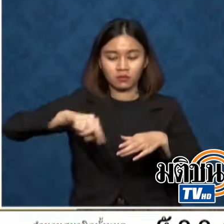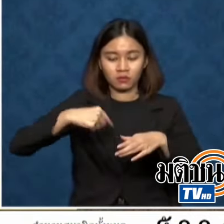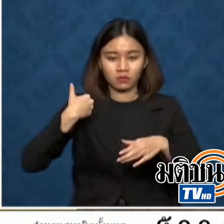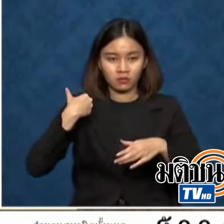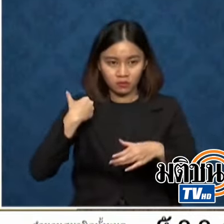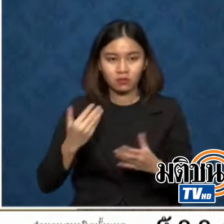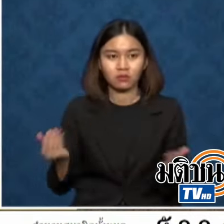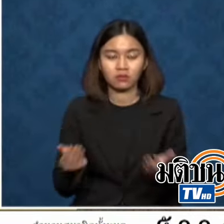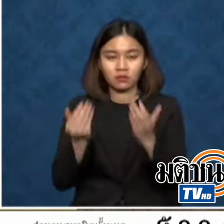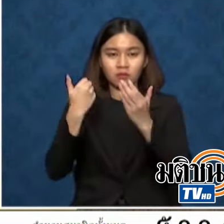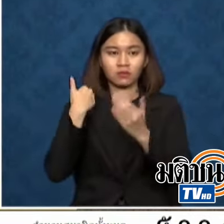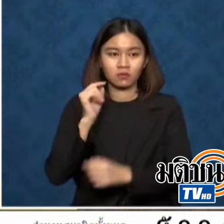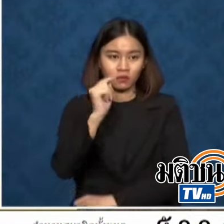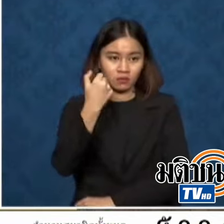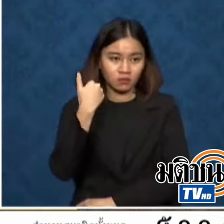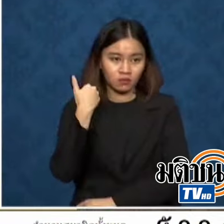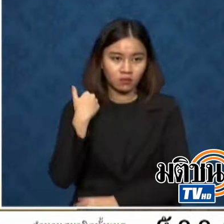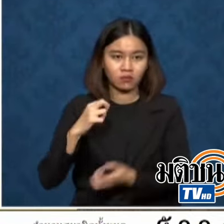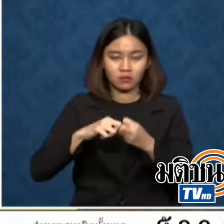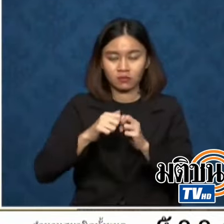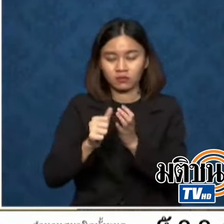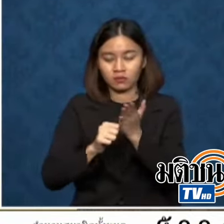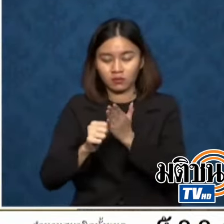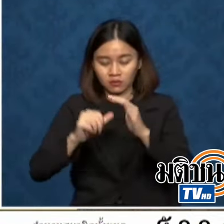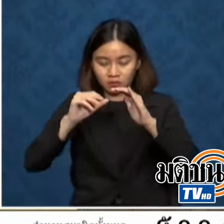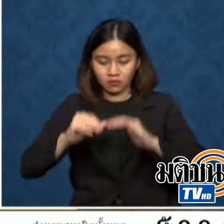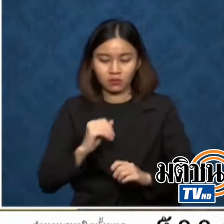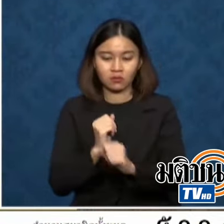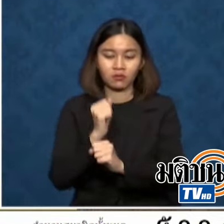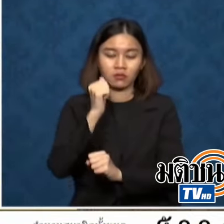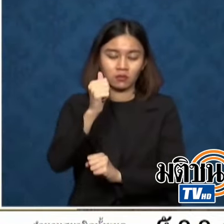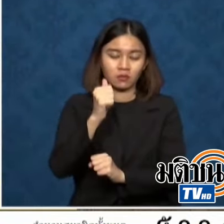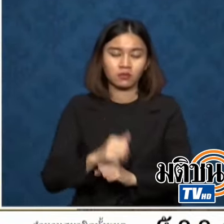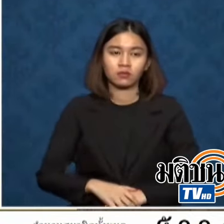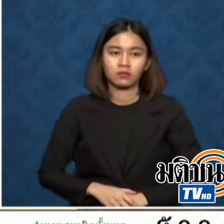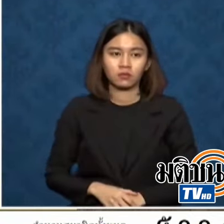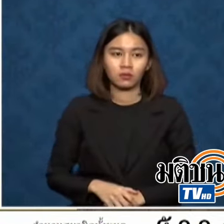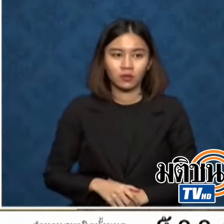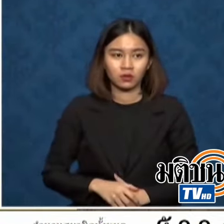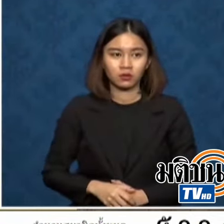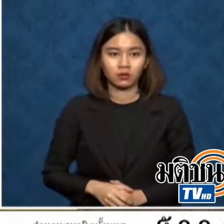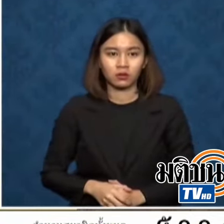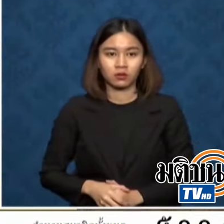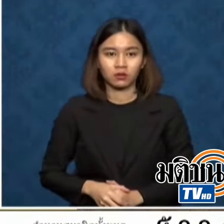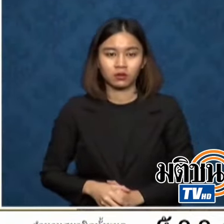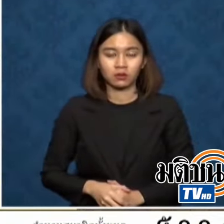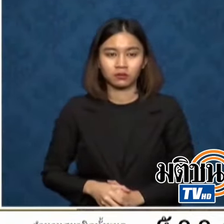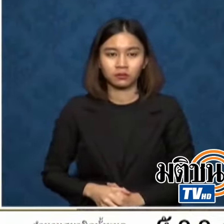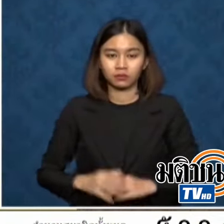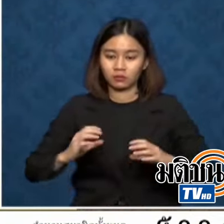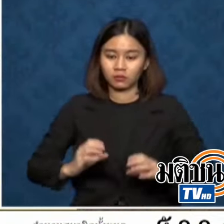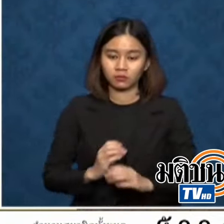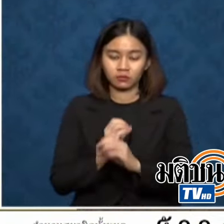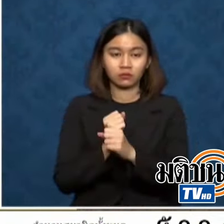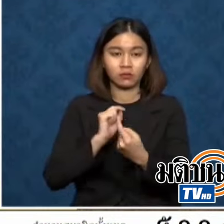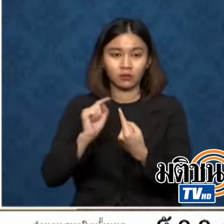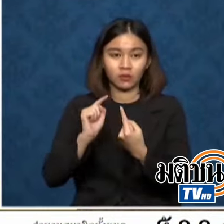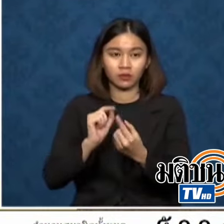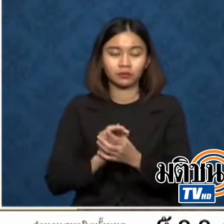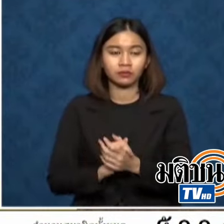กอบกู้ขึ้นมาบ้างและสามารถทุเลาปัญหาที่มันไร้วาระอย่างที่มันเป็นอยู่ทุกอย่างนี้นะครับสำหรับการสรุป